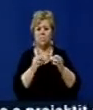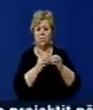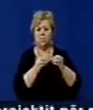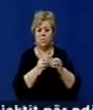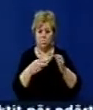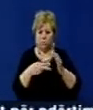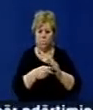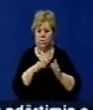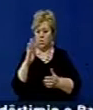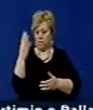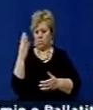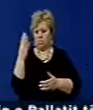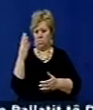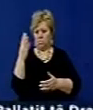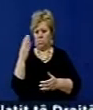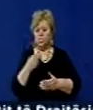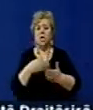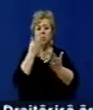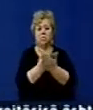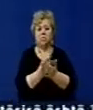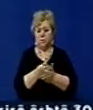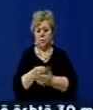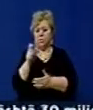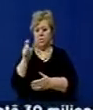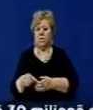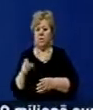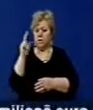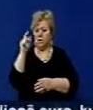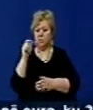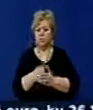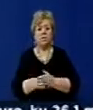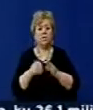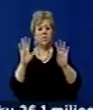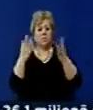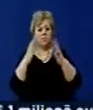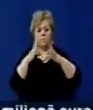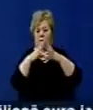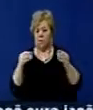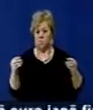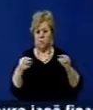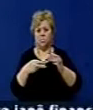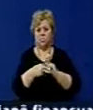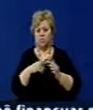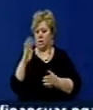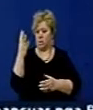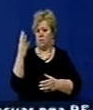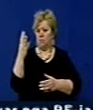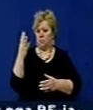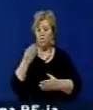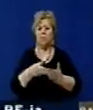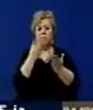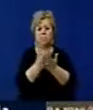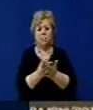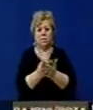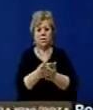vitit 2014 me propozimin e zotit Rëshica dhe me 19 mars të vitit 2014 me propozimin